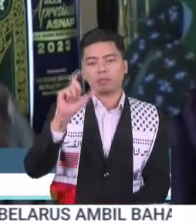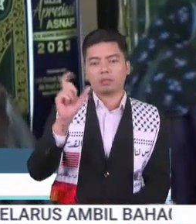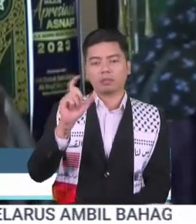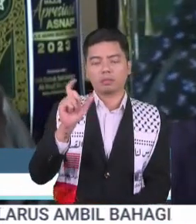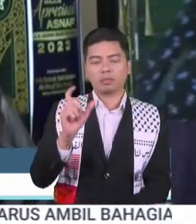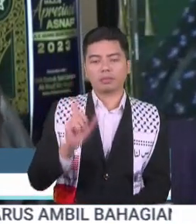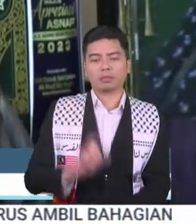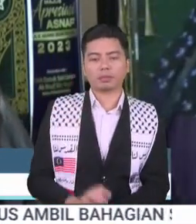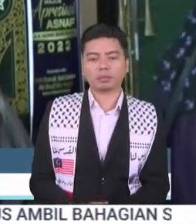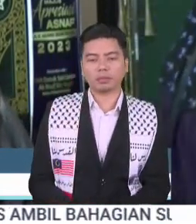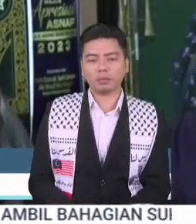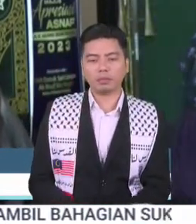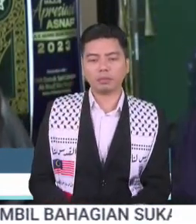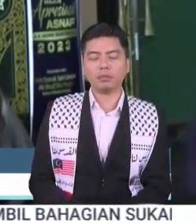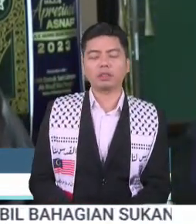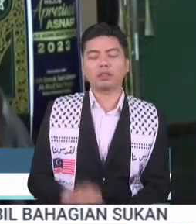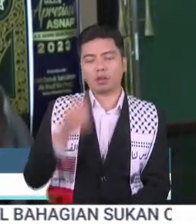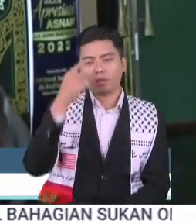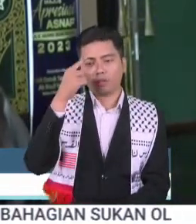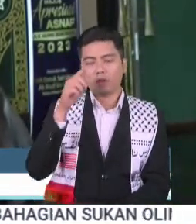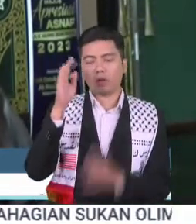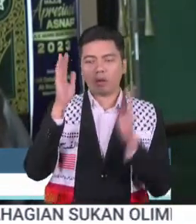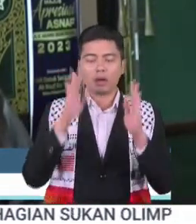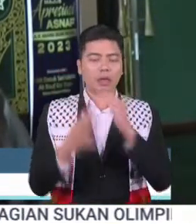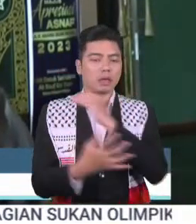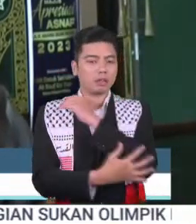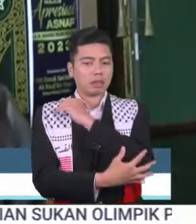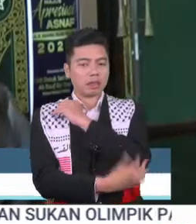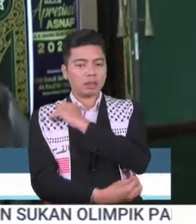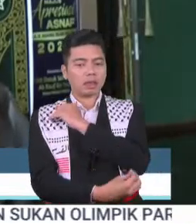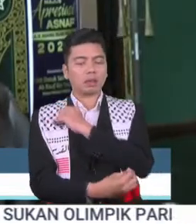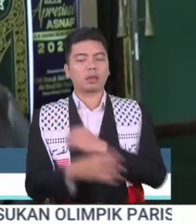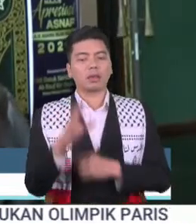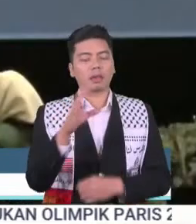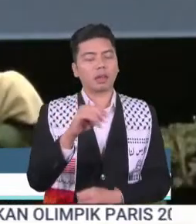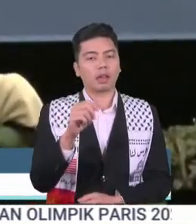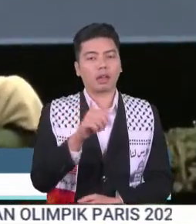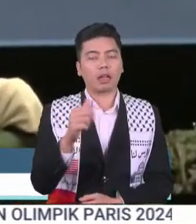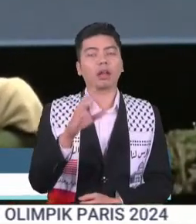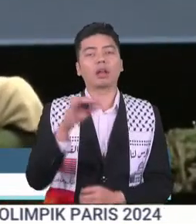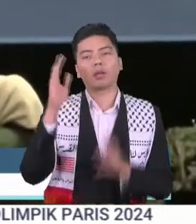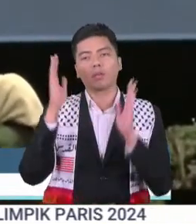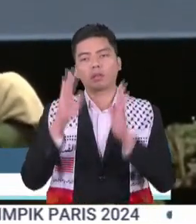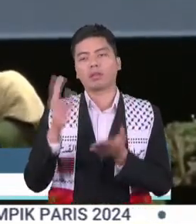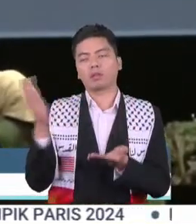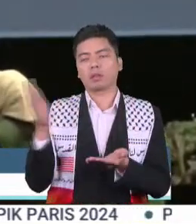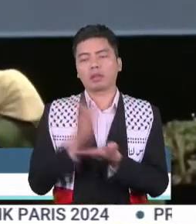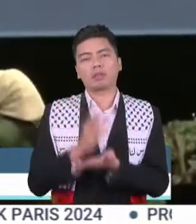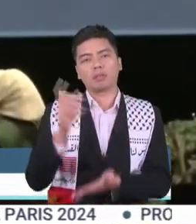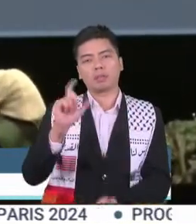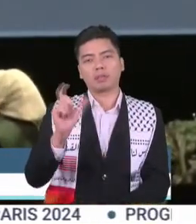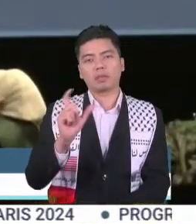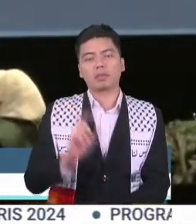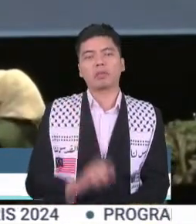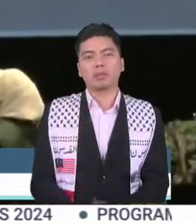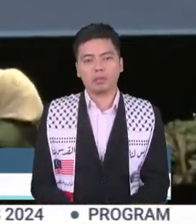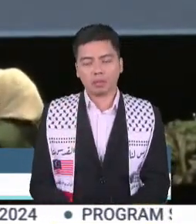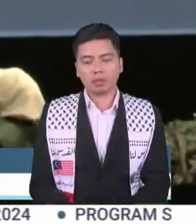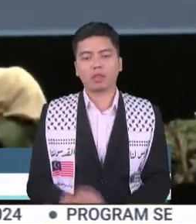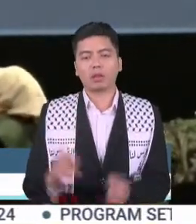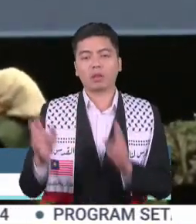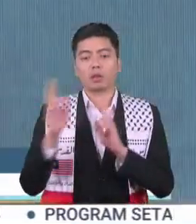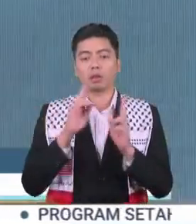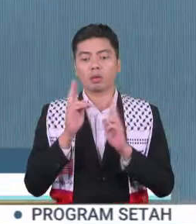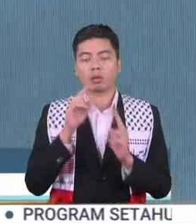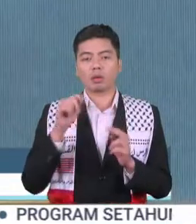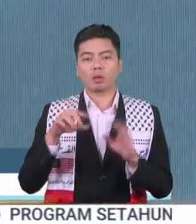daripada golongan asnaf fakir, miskin dan juga mualaf. Beliau berkata demikian ketika